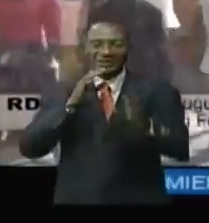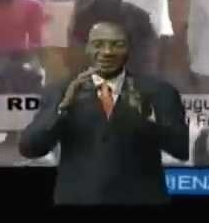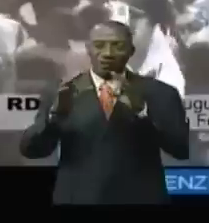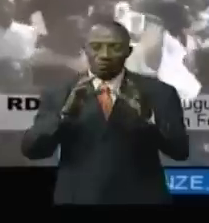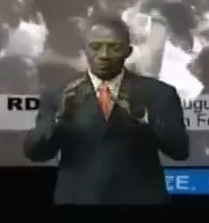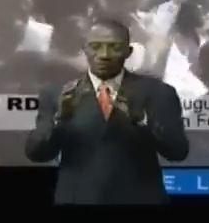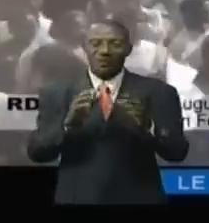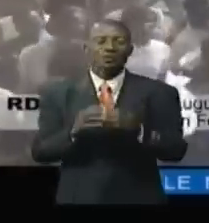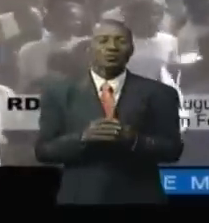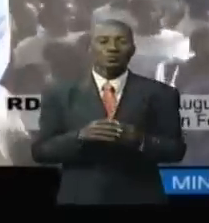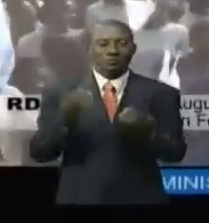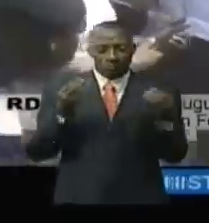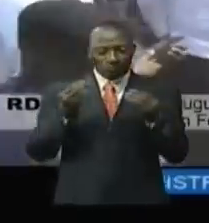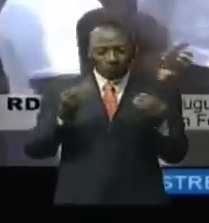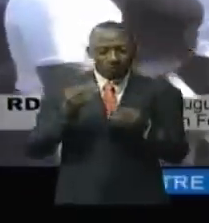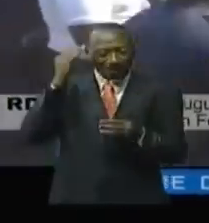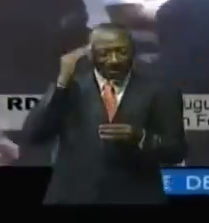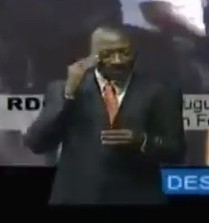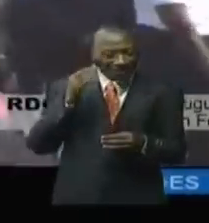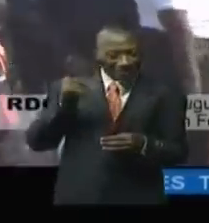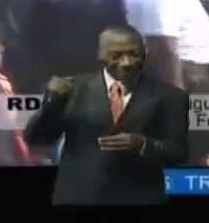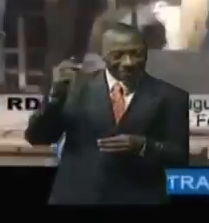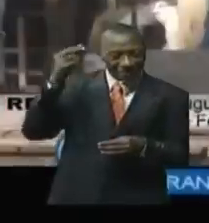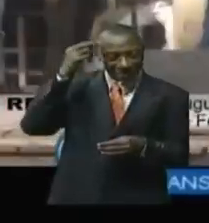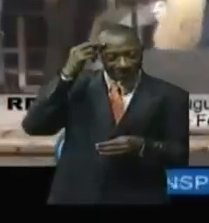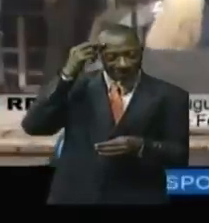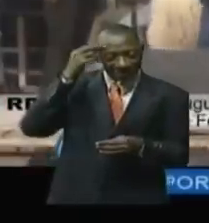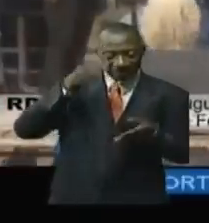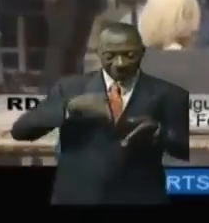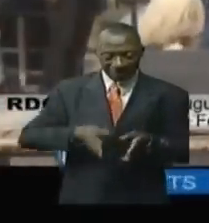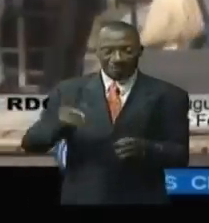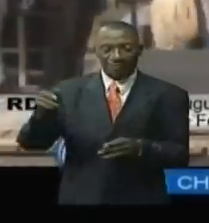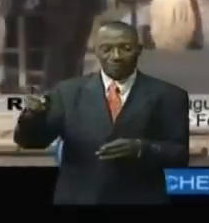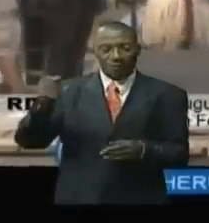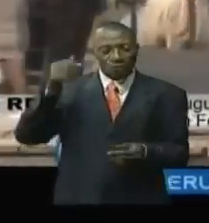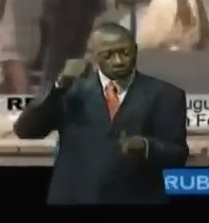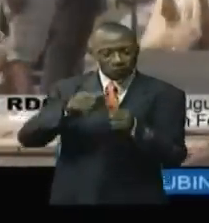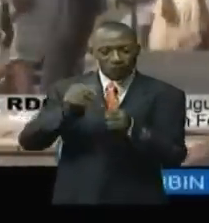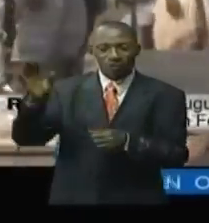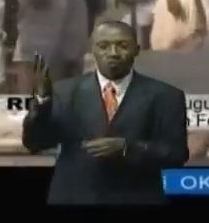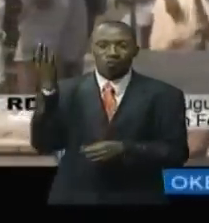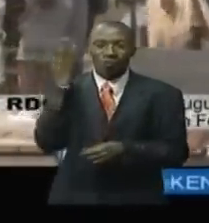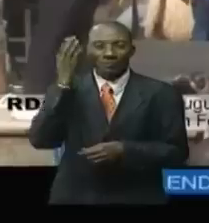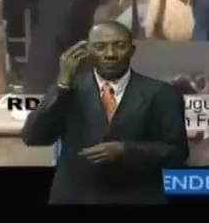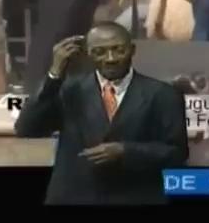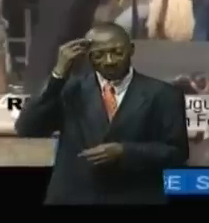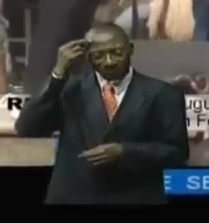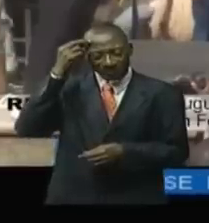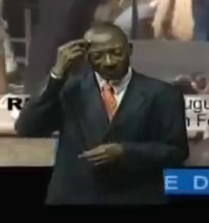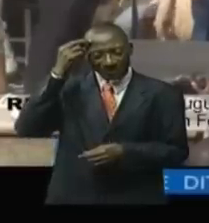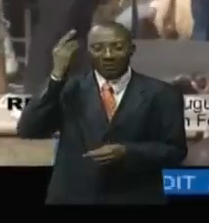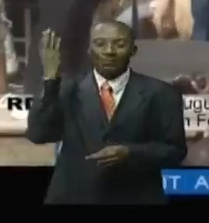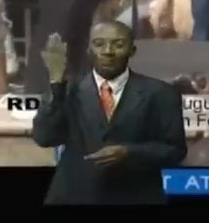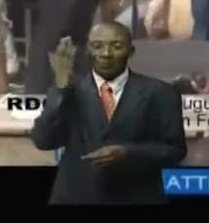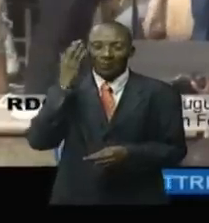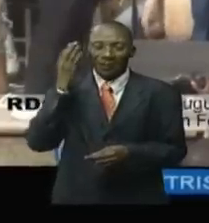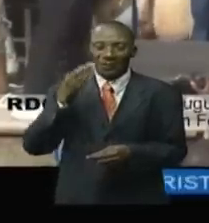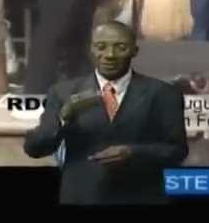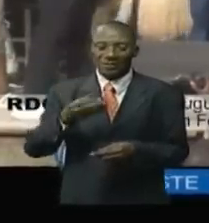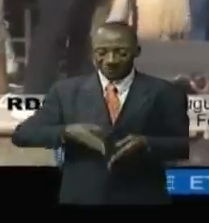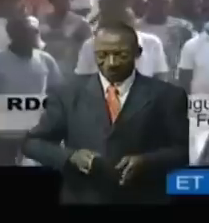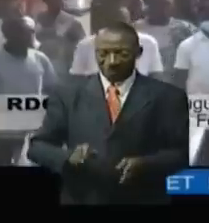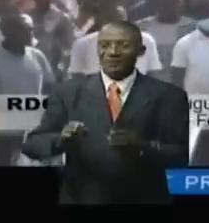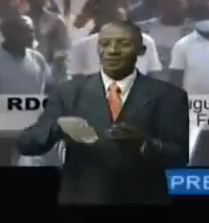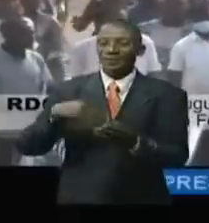est un lion à l'image de Kibasa Maliba les pères à Kibasa Maliba les fils. Dans la foulée, la présence des